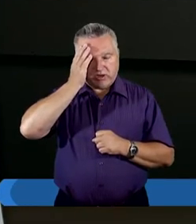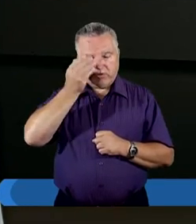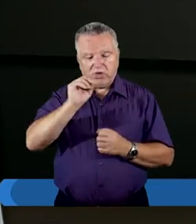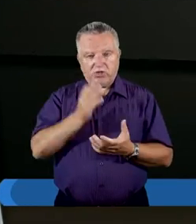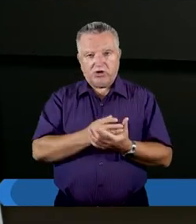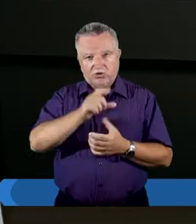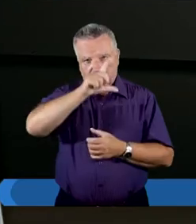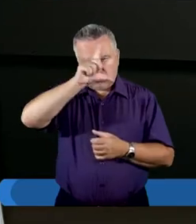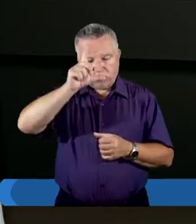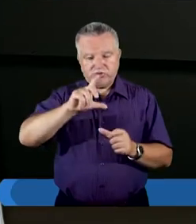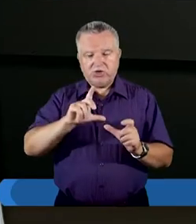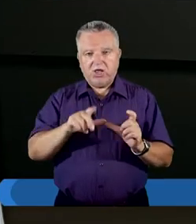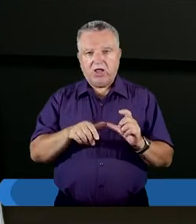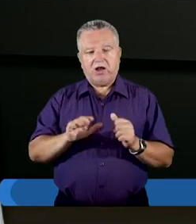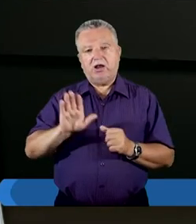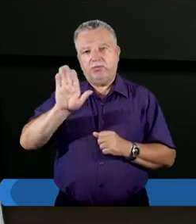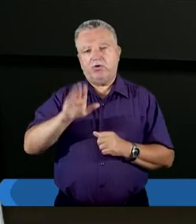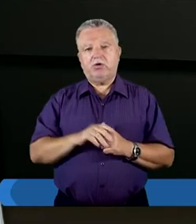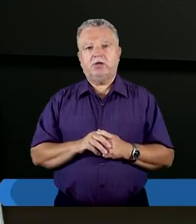w sercu i z wiarą przeżyć.